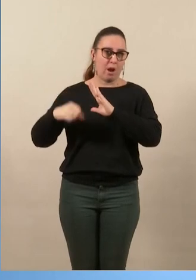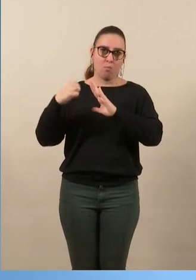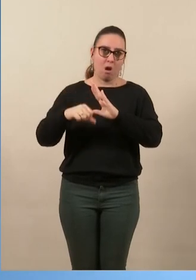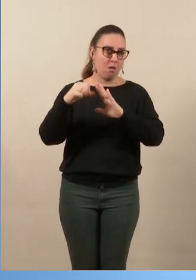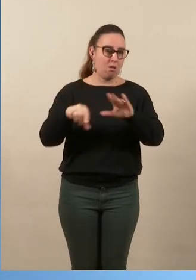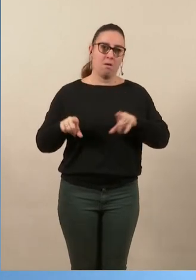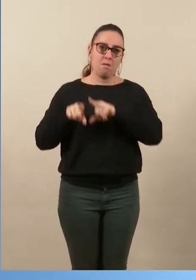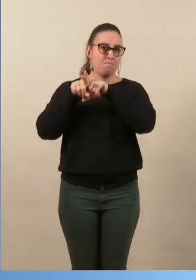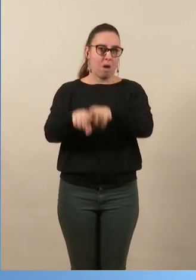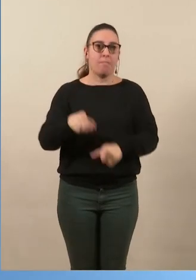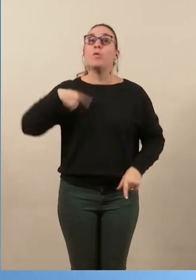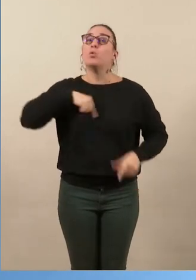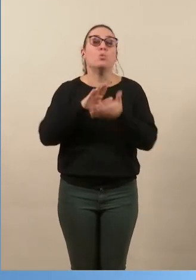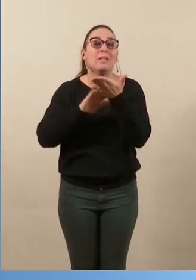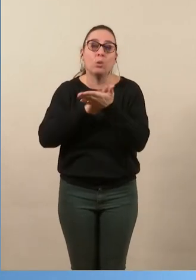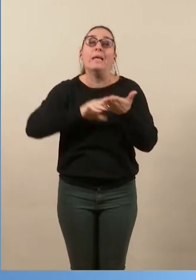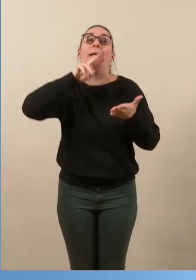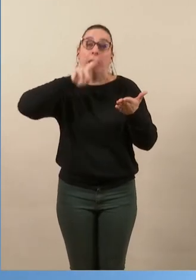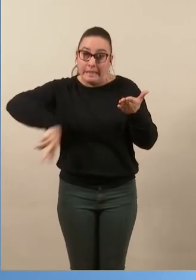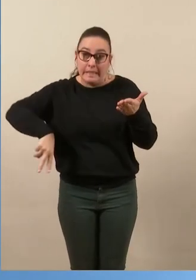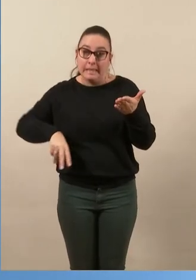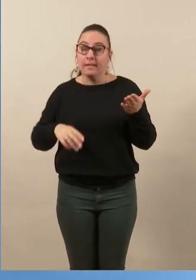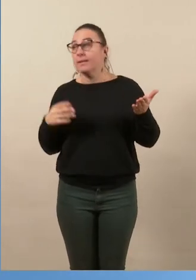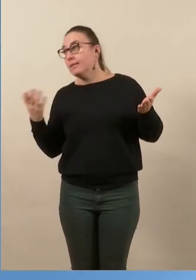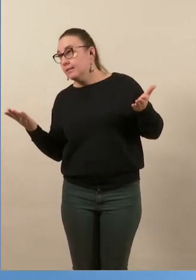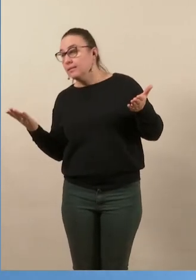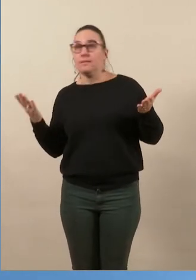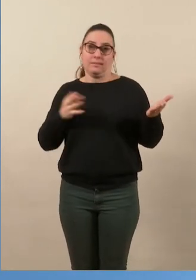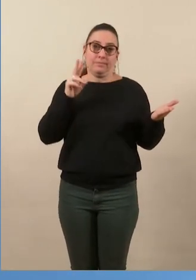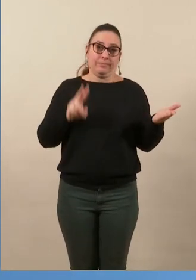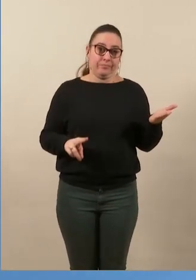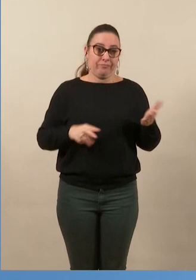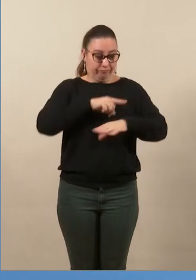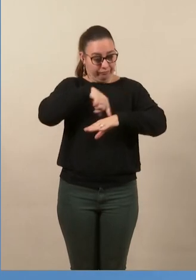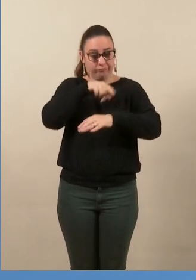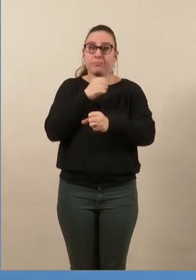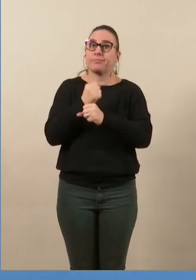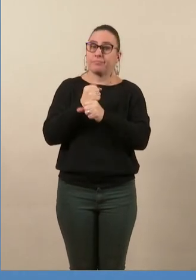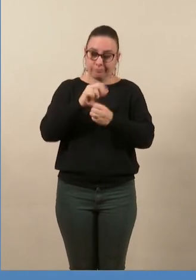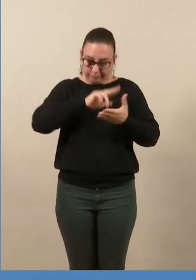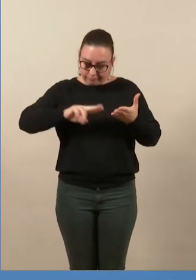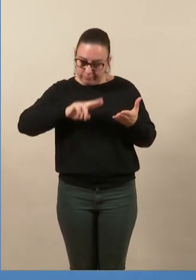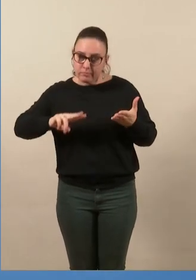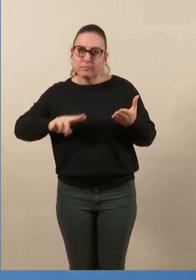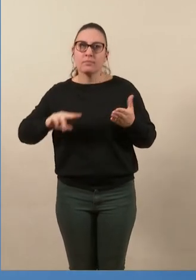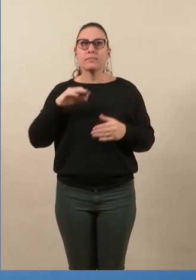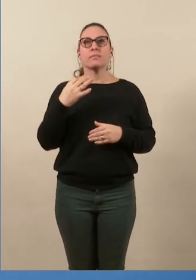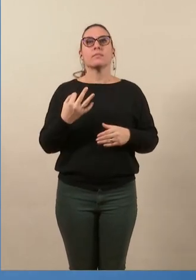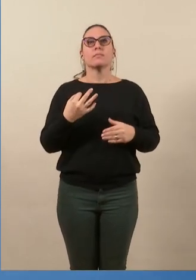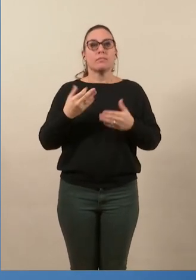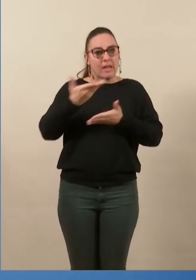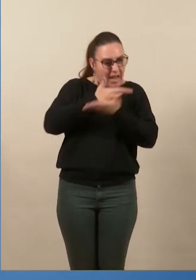nous nous les lisons Dieu sait si c'est c'est ça demande du travail nous les lisons et donc nous en